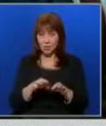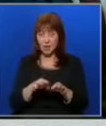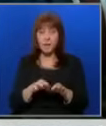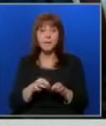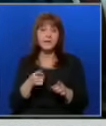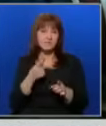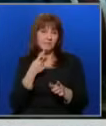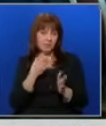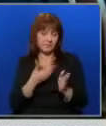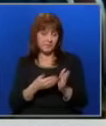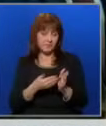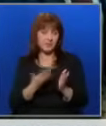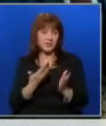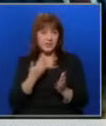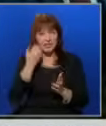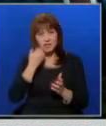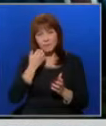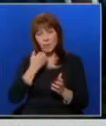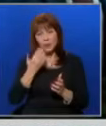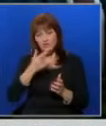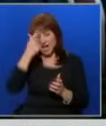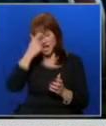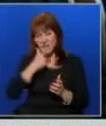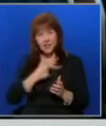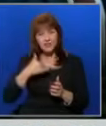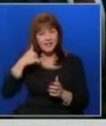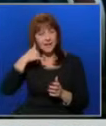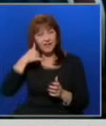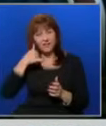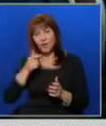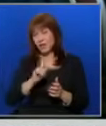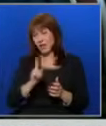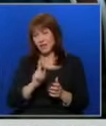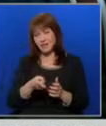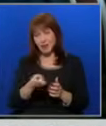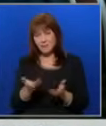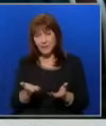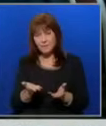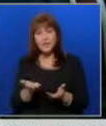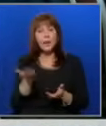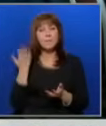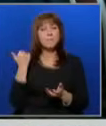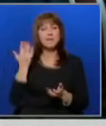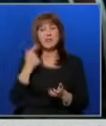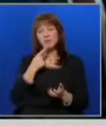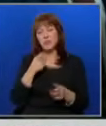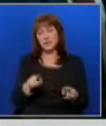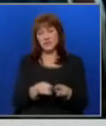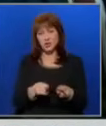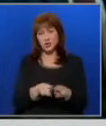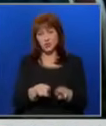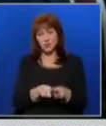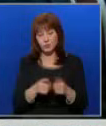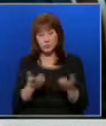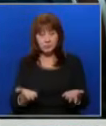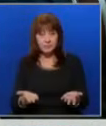че са използвани лични устройства тогава, когато не е трябвало да се използват лични устройства. Само да обърна внимание, че предните години е било същото на предните